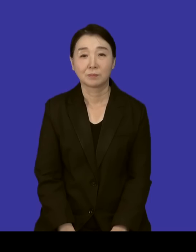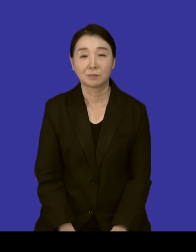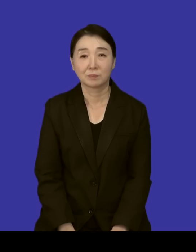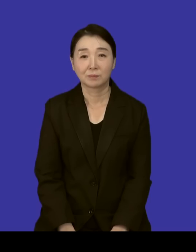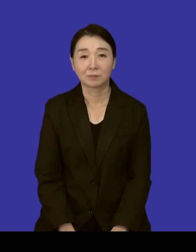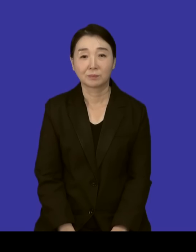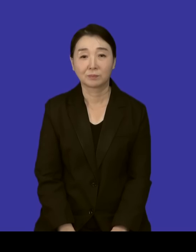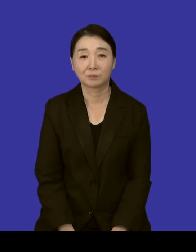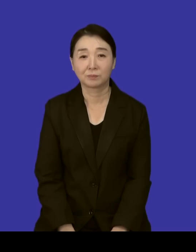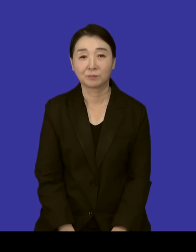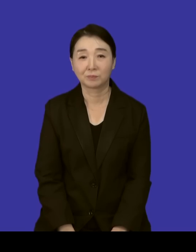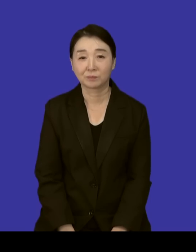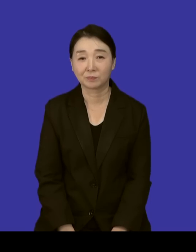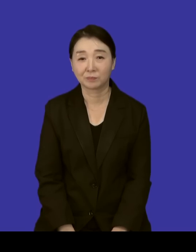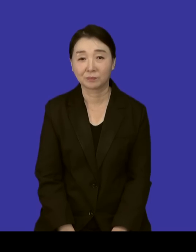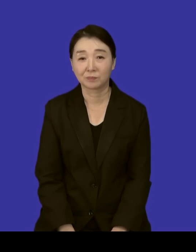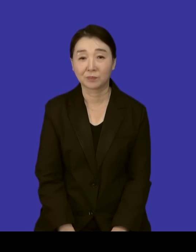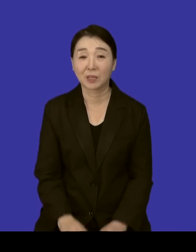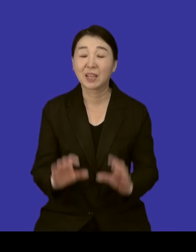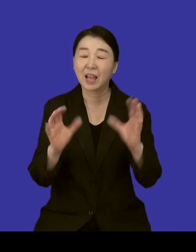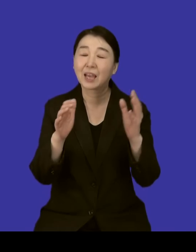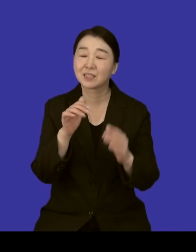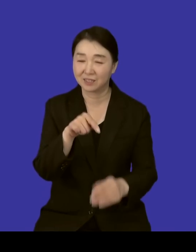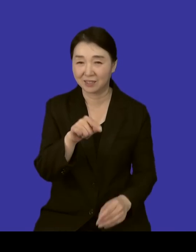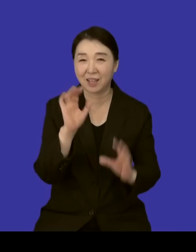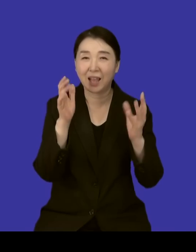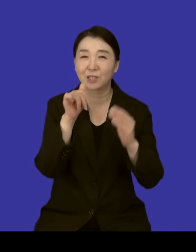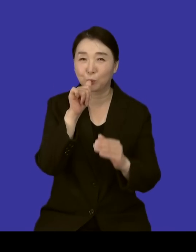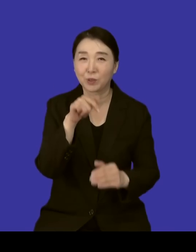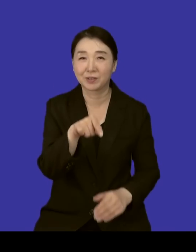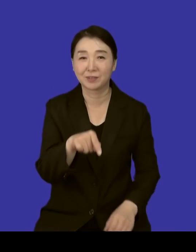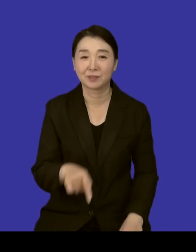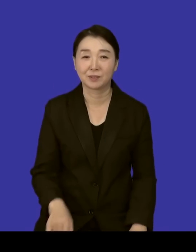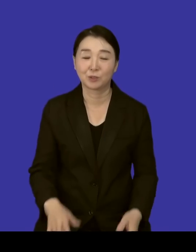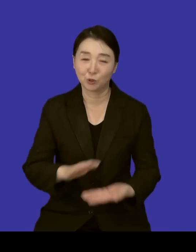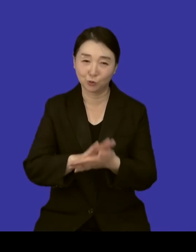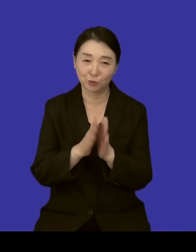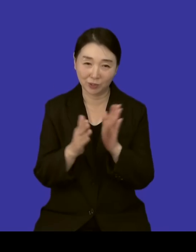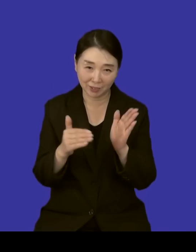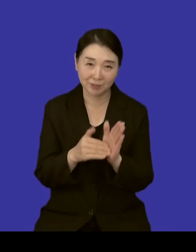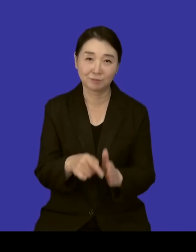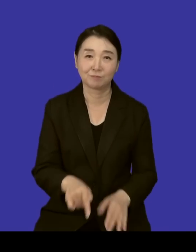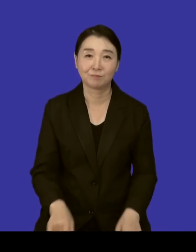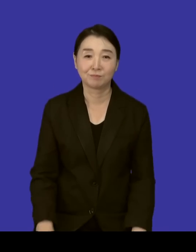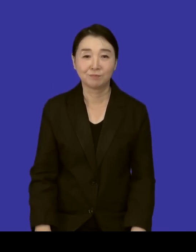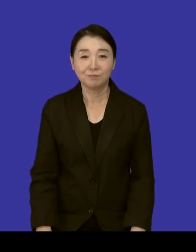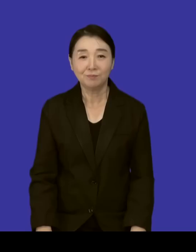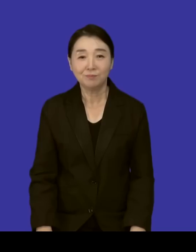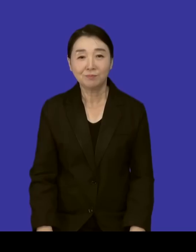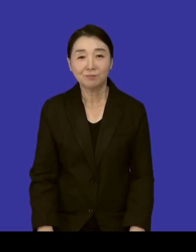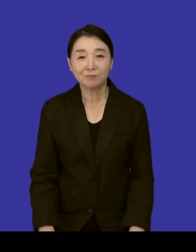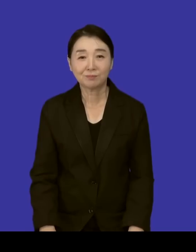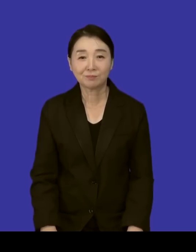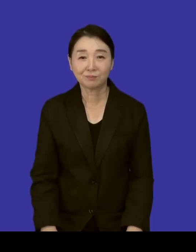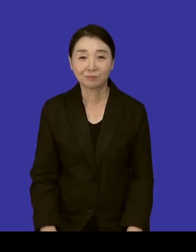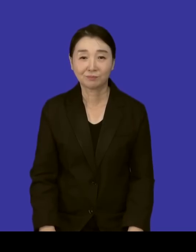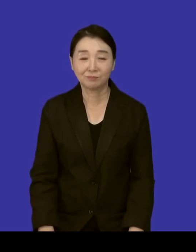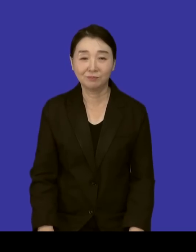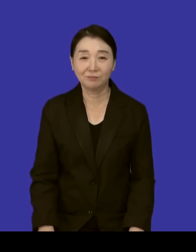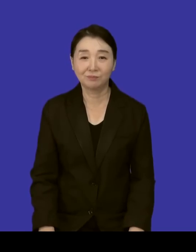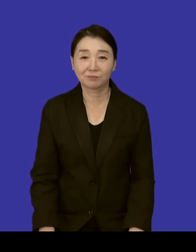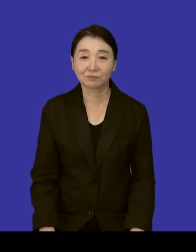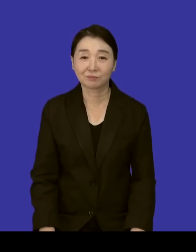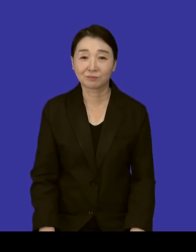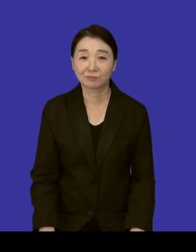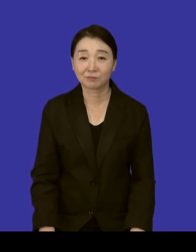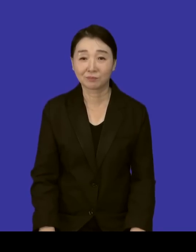약간 그다음에는 이게 이거는 뭐 미취학 아이들, 신생아인가요? 신생아 시서부터 유치원까지 어. 이거는요. 이거 아, 지금 팔수록 그러니까 여기